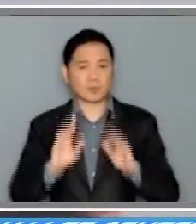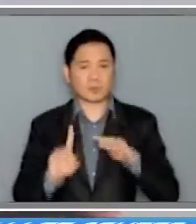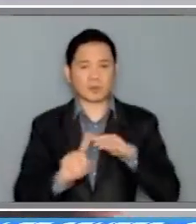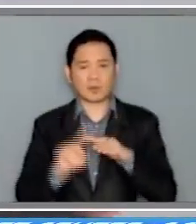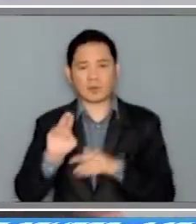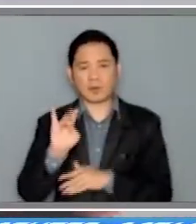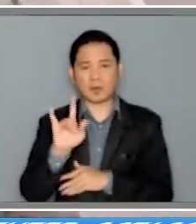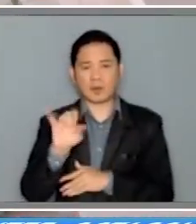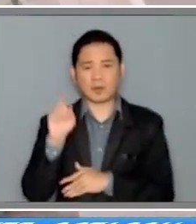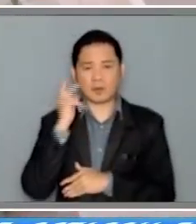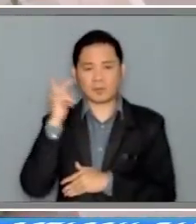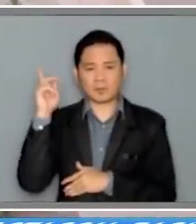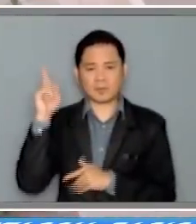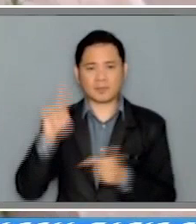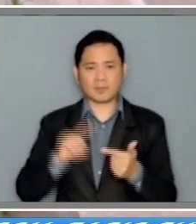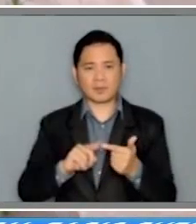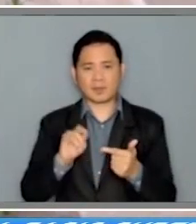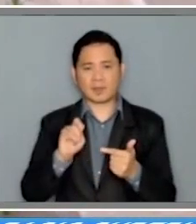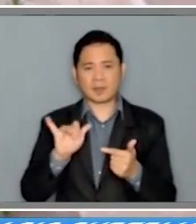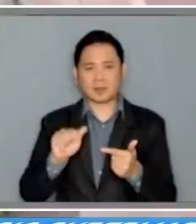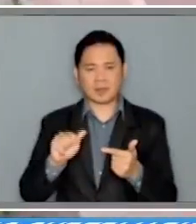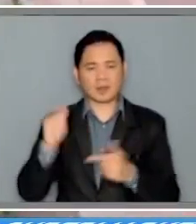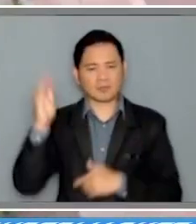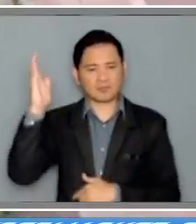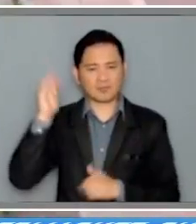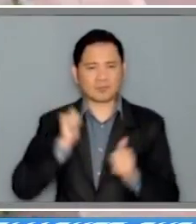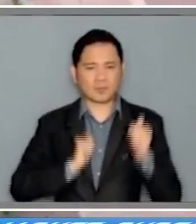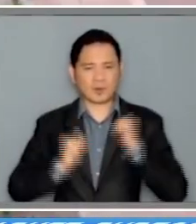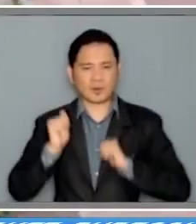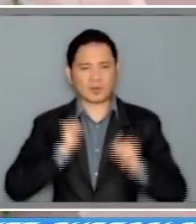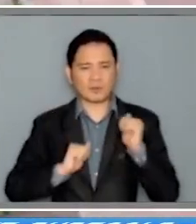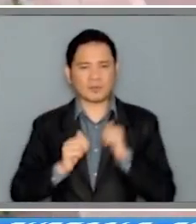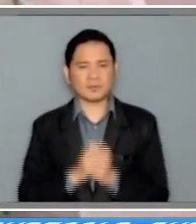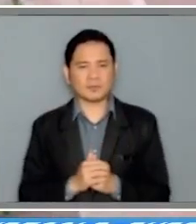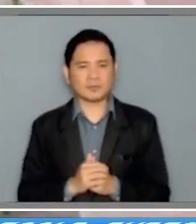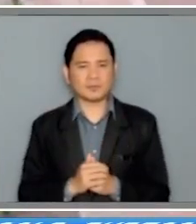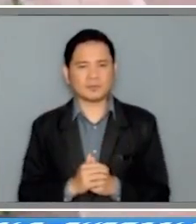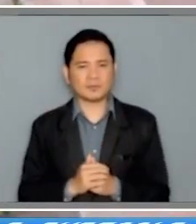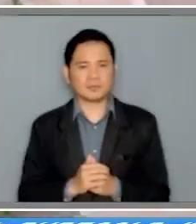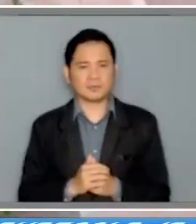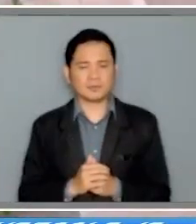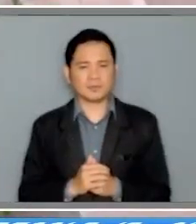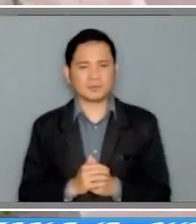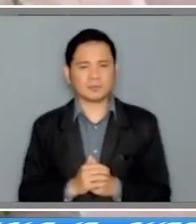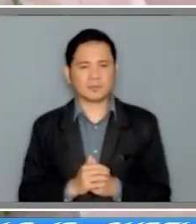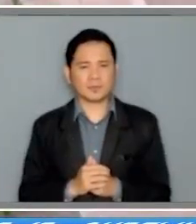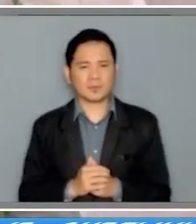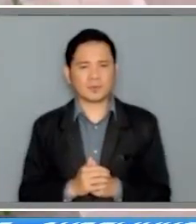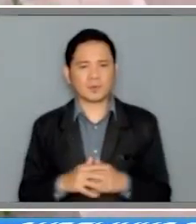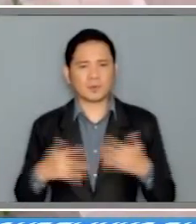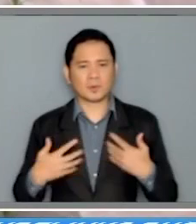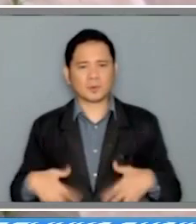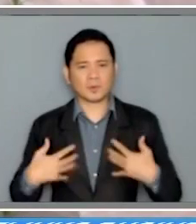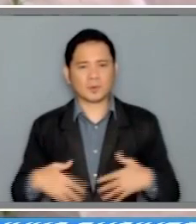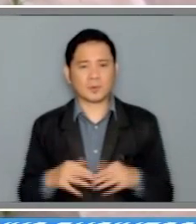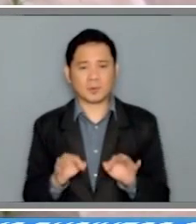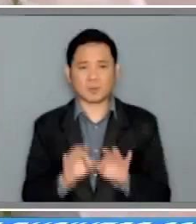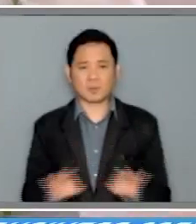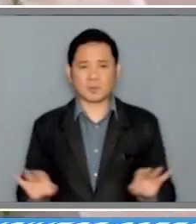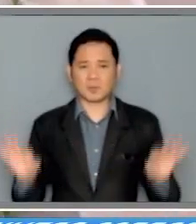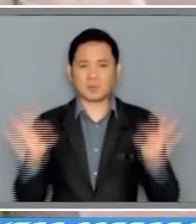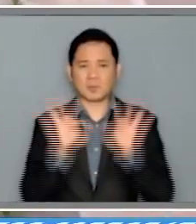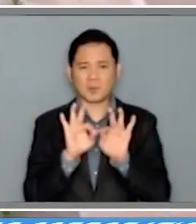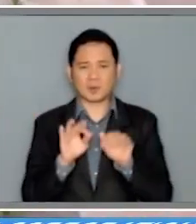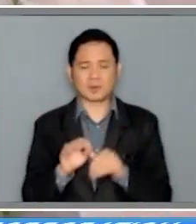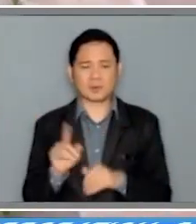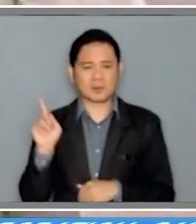Misha. Nelson Mandela should always be celebrated to reignite us, but to bring up our consciousness, especially